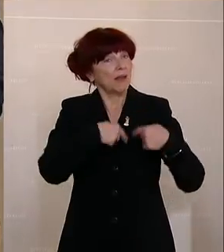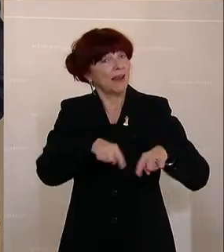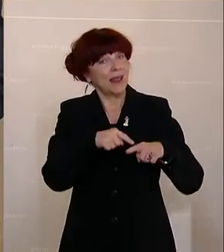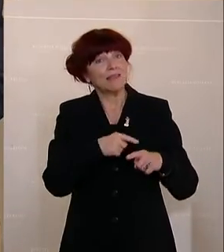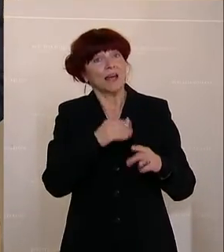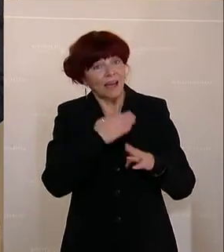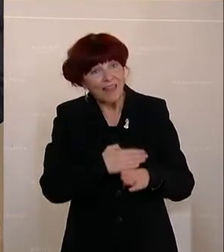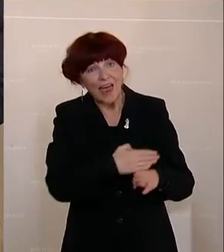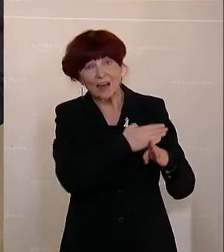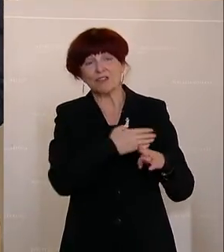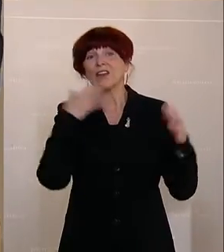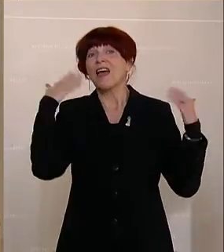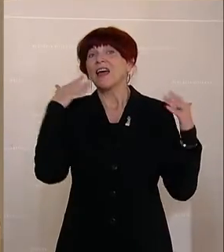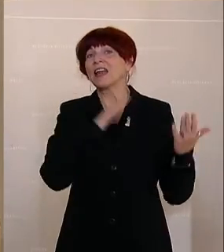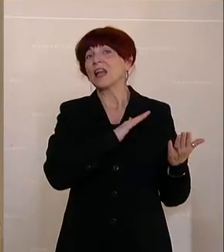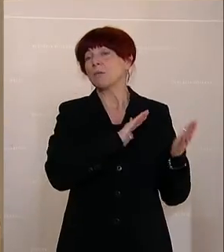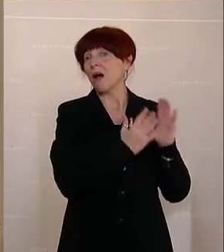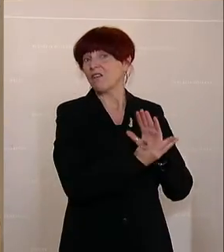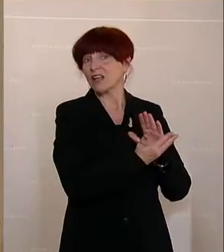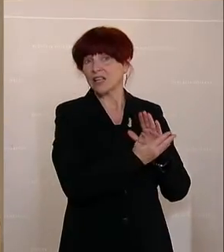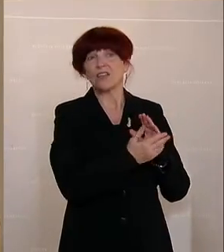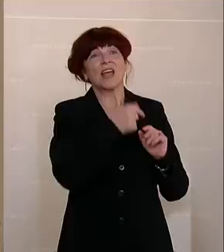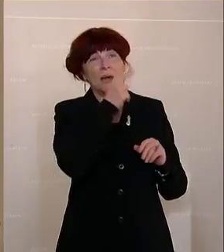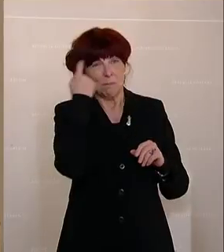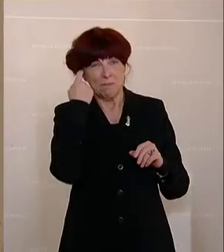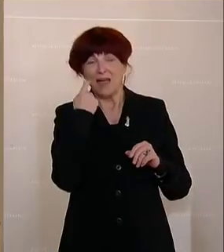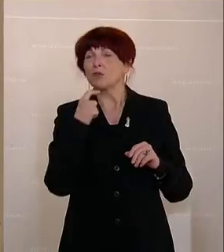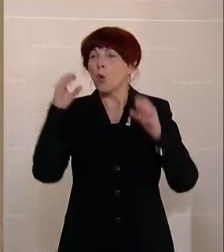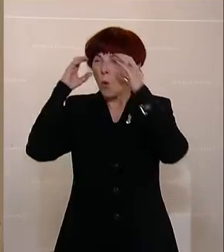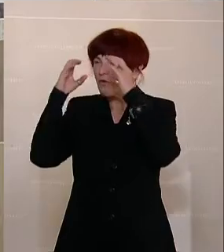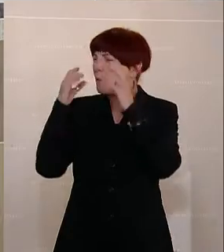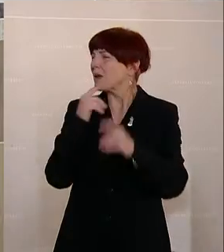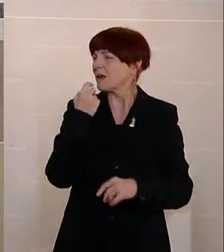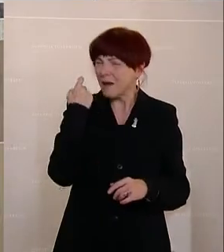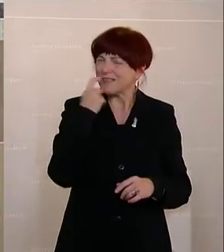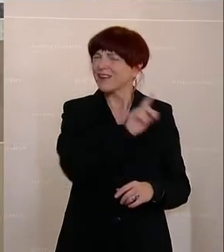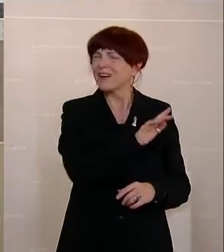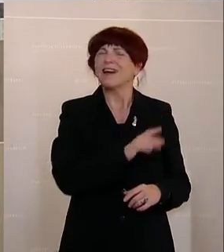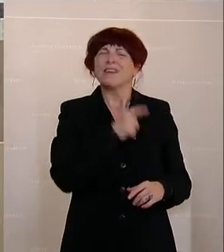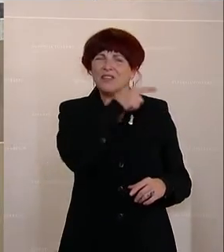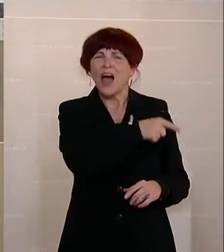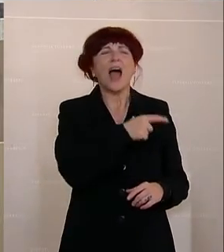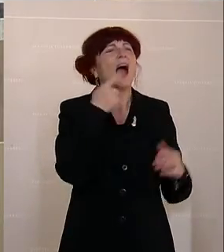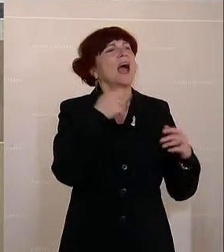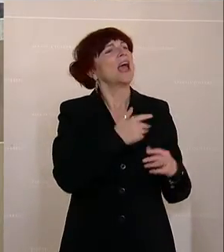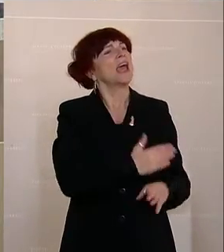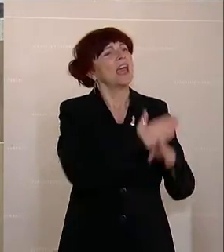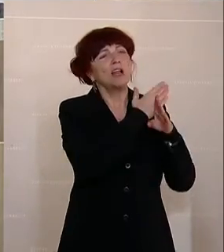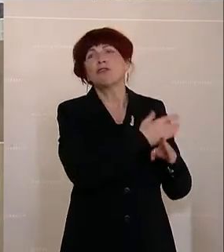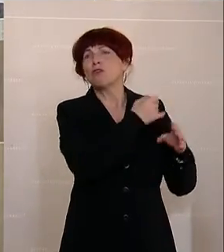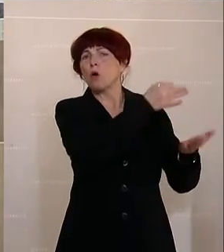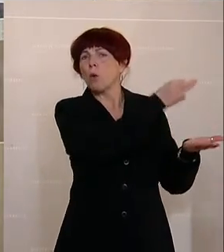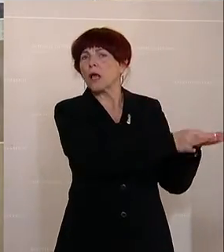anzupassen, liebe ÖVP, das ist diese Hilfe vor Ort, von der Sie immer sprechen, sind wir extrem geizig. Ich habe hier noch einen Vergleich für